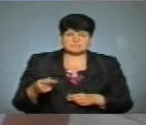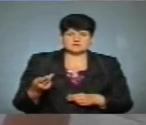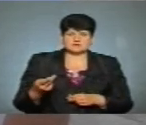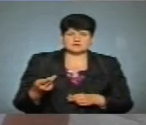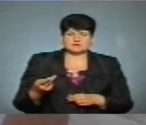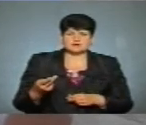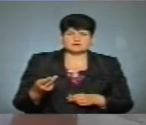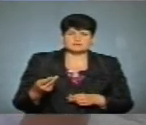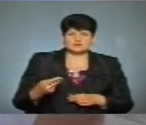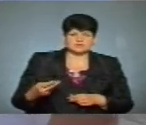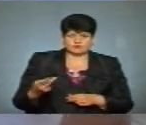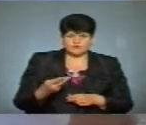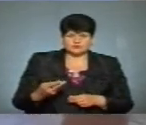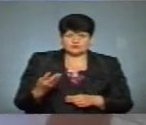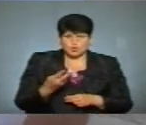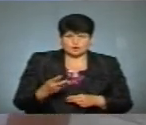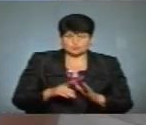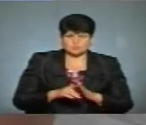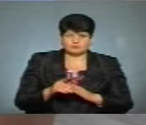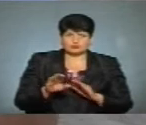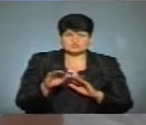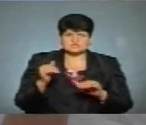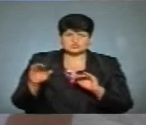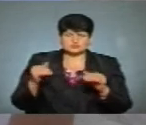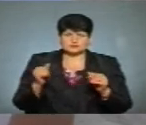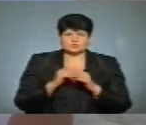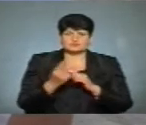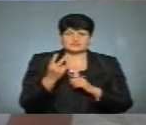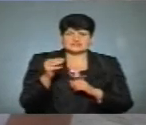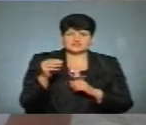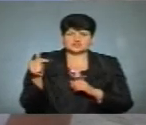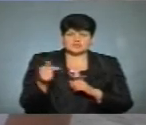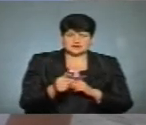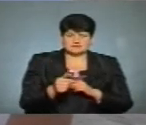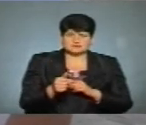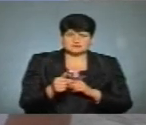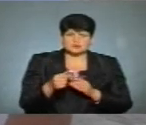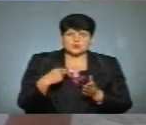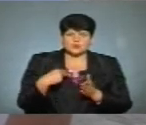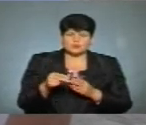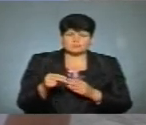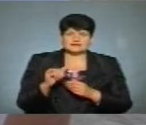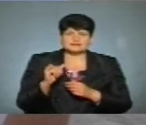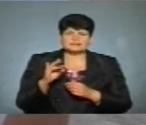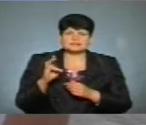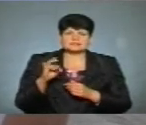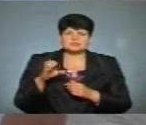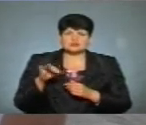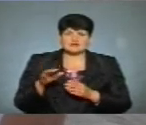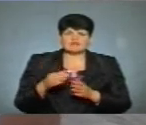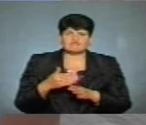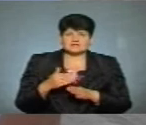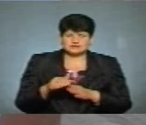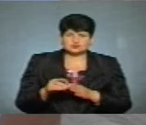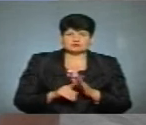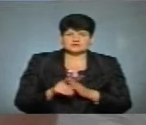почали троє. Ми позичили кожен по 2000 гривень і закупили інструмент в кредит, щоб